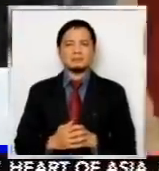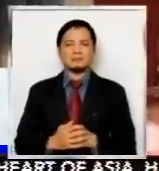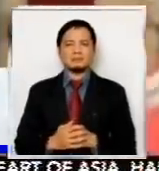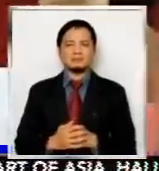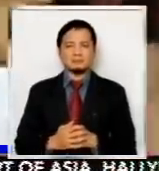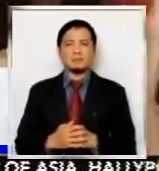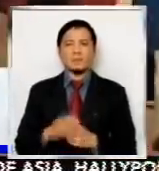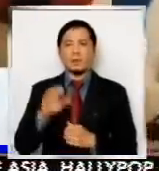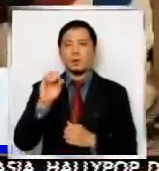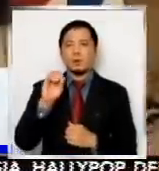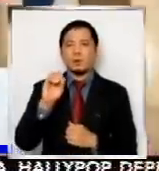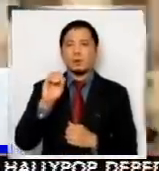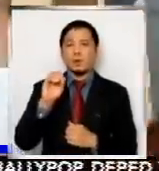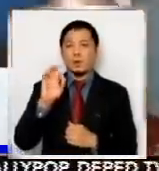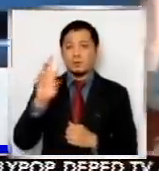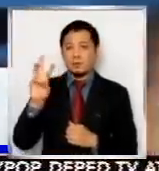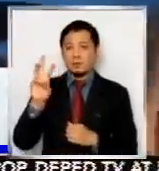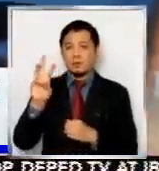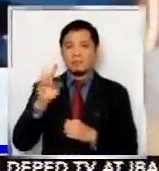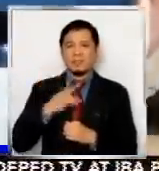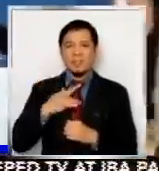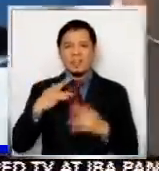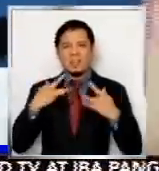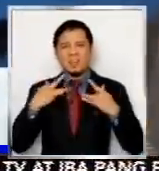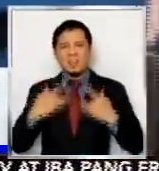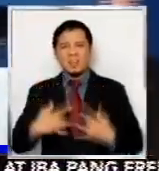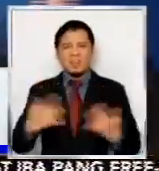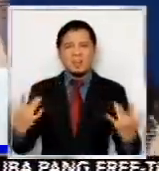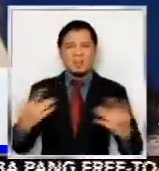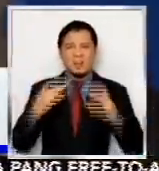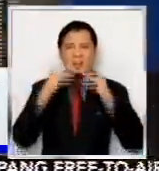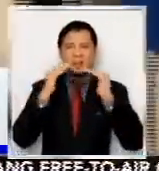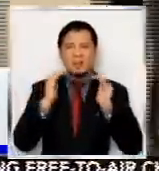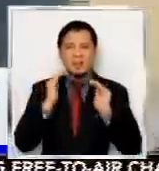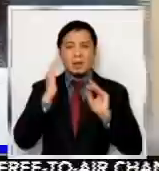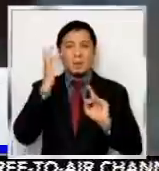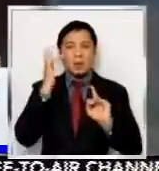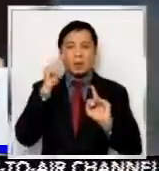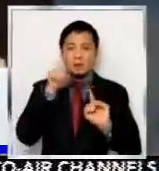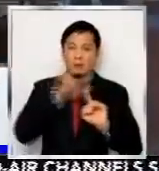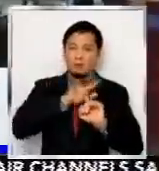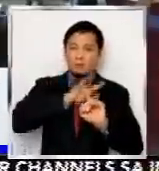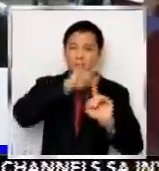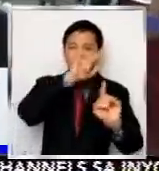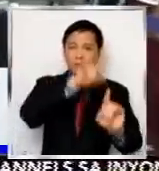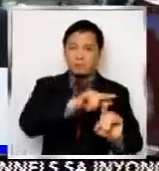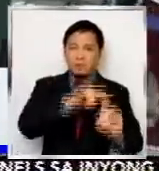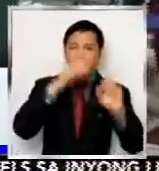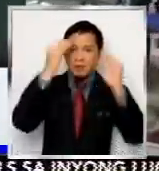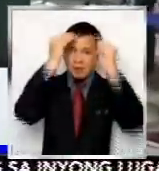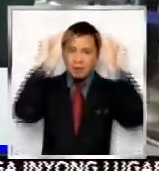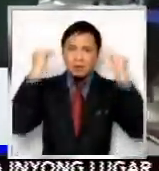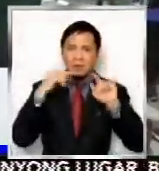na madismaya matapos malamang hindi tuloy ang kanilang mga biyahe papuntang Saudi Arabia ngayong araw.